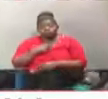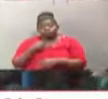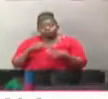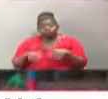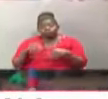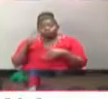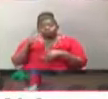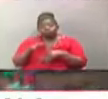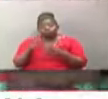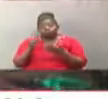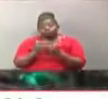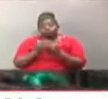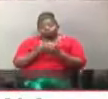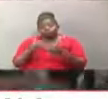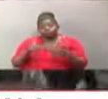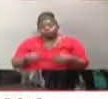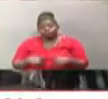ye muvubuka